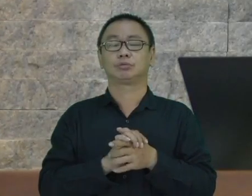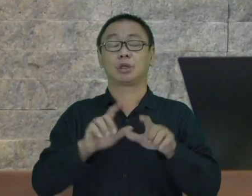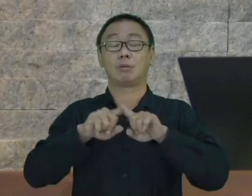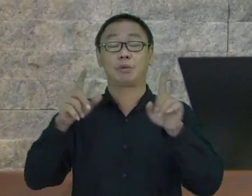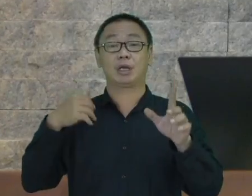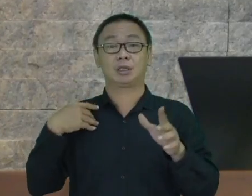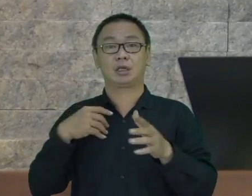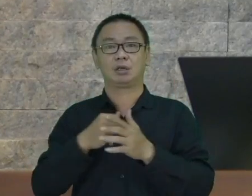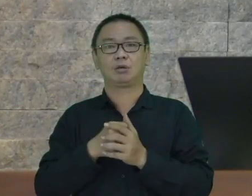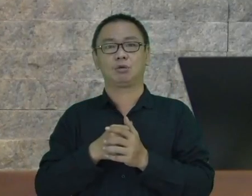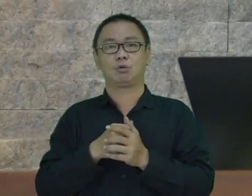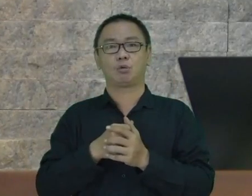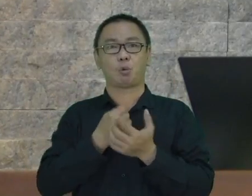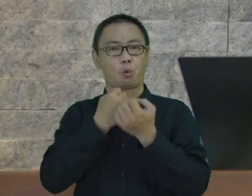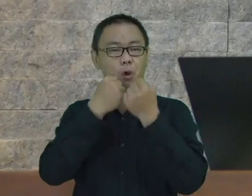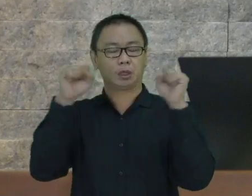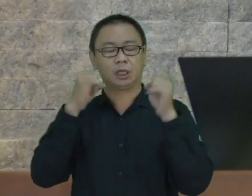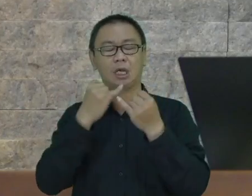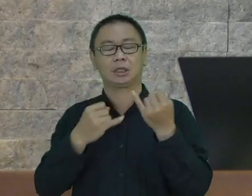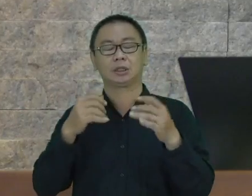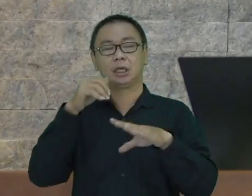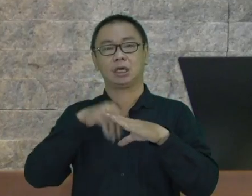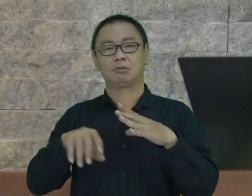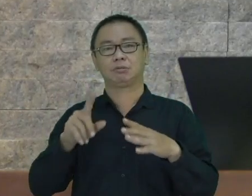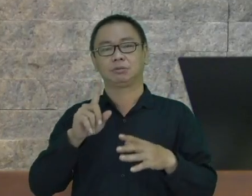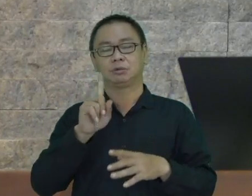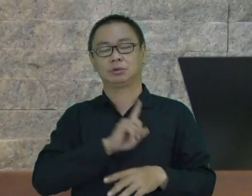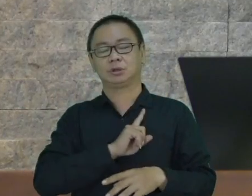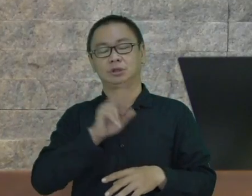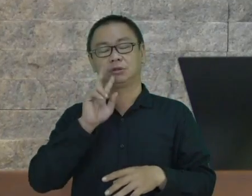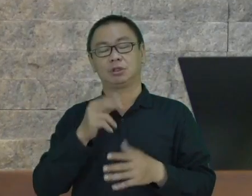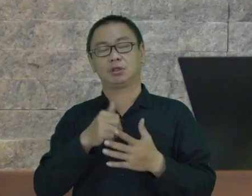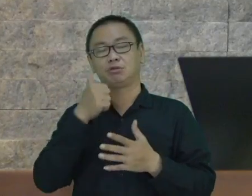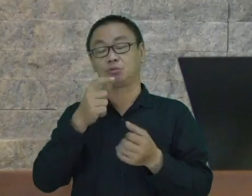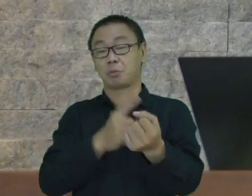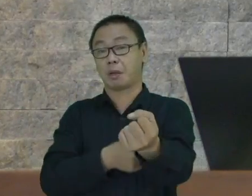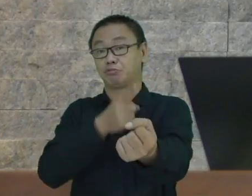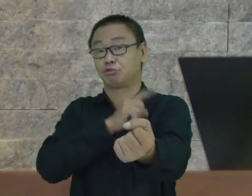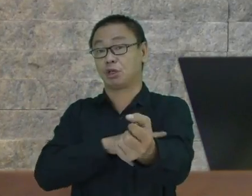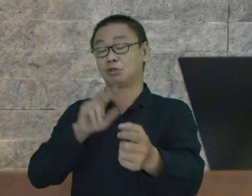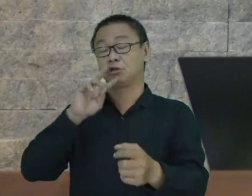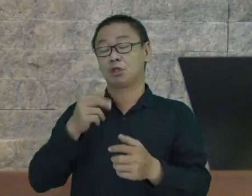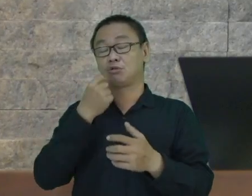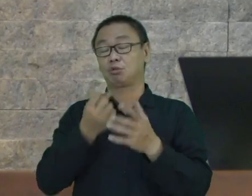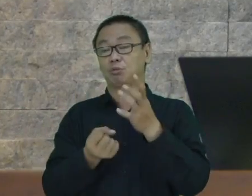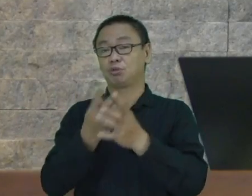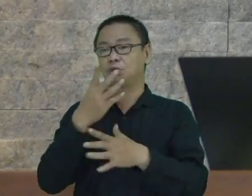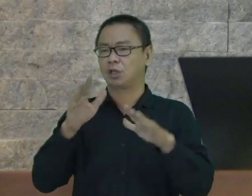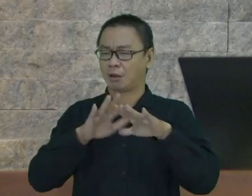kasih yang ada di dalam diri saudara yang memampukan saudara untuk mewujudkan damai surgawi